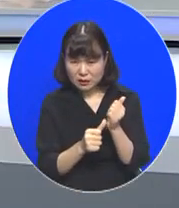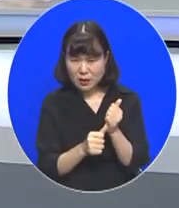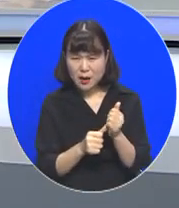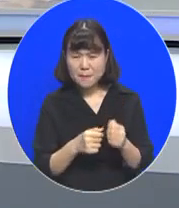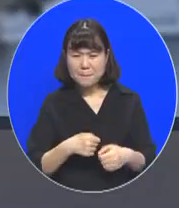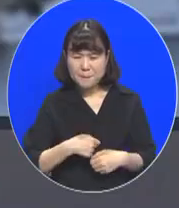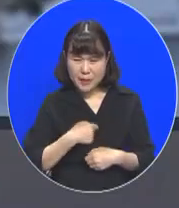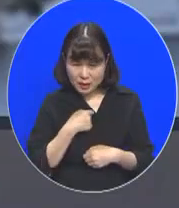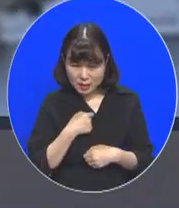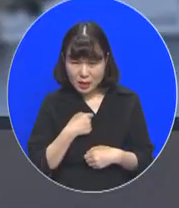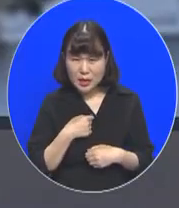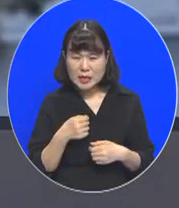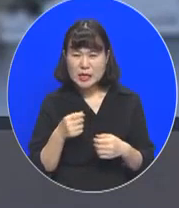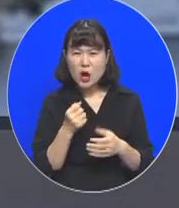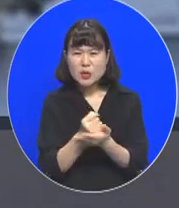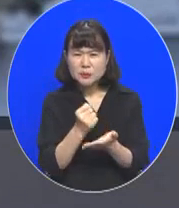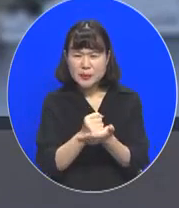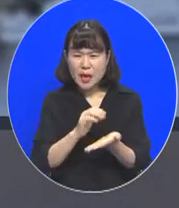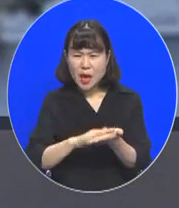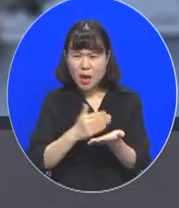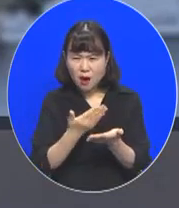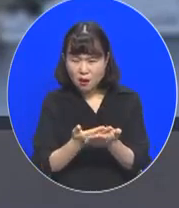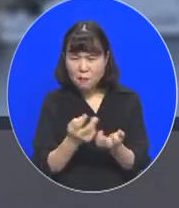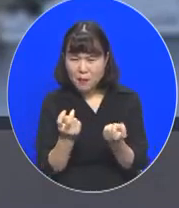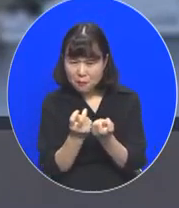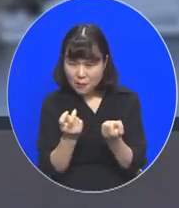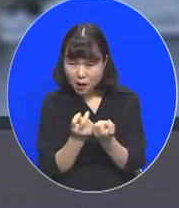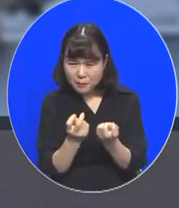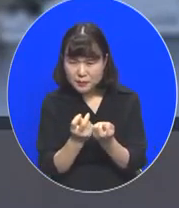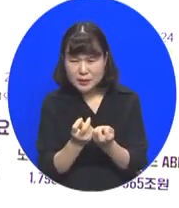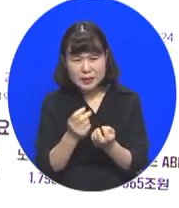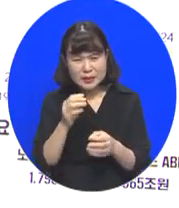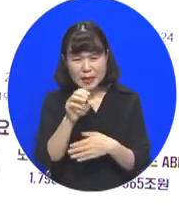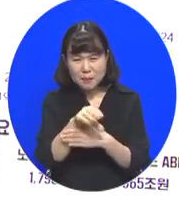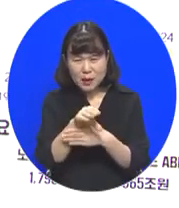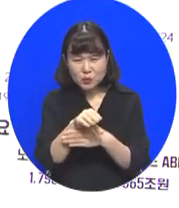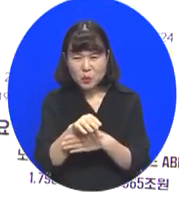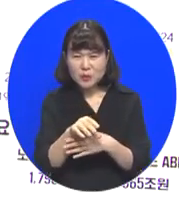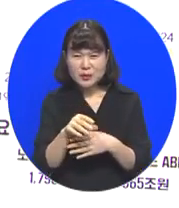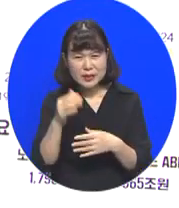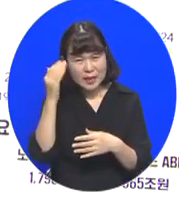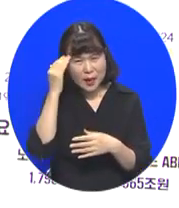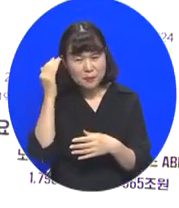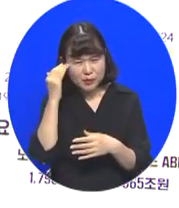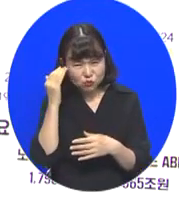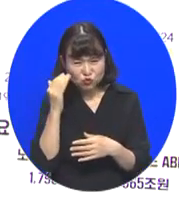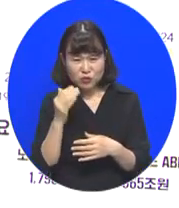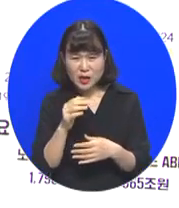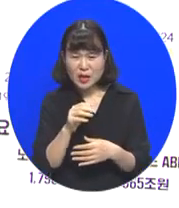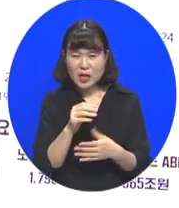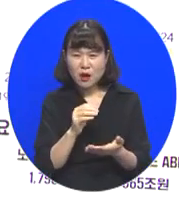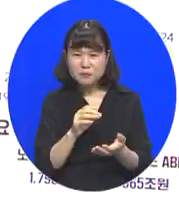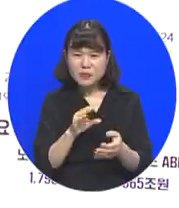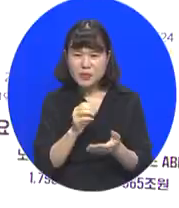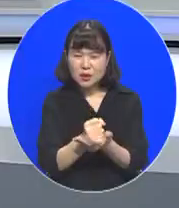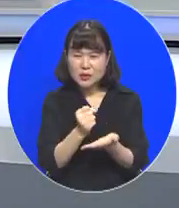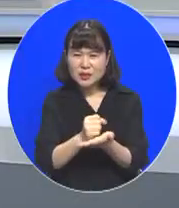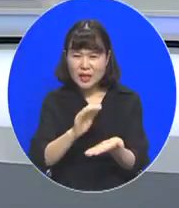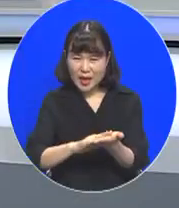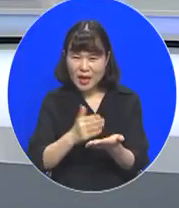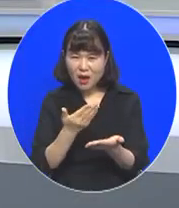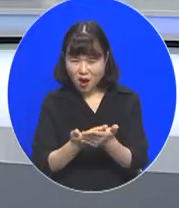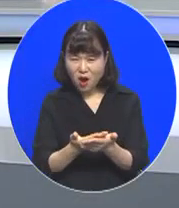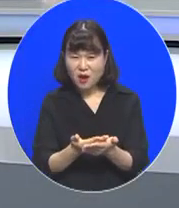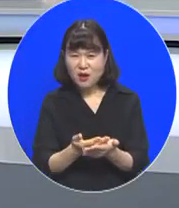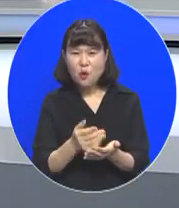바람직한 연금개혁 방안을 짚어볼 KTV 생방송 대한민국 1부 연금개혁 A2G는 다음 달 11일까지